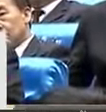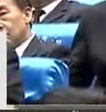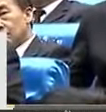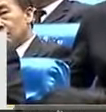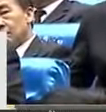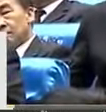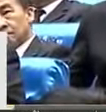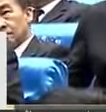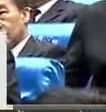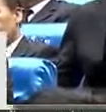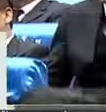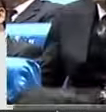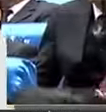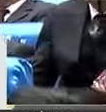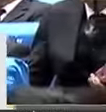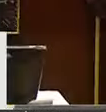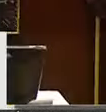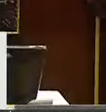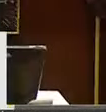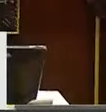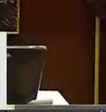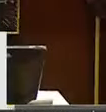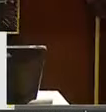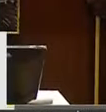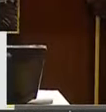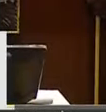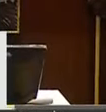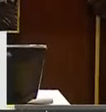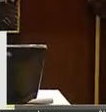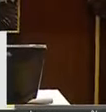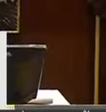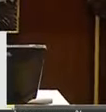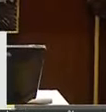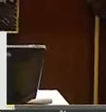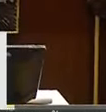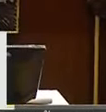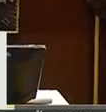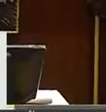พลเอกประยุทธ์จันทร์โอชาครับ 130นายชัยยันผลสุว